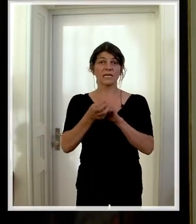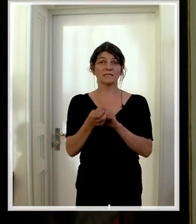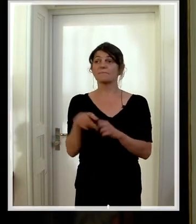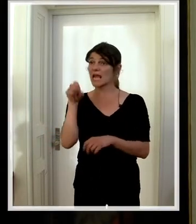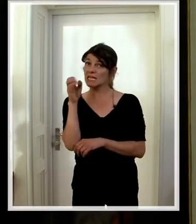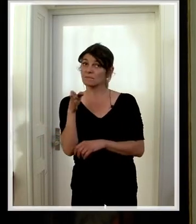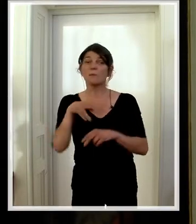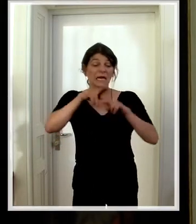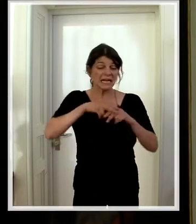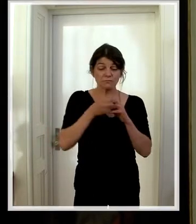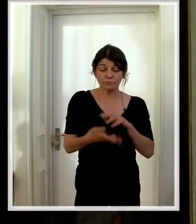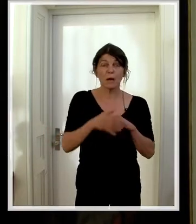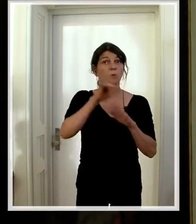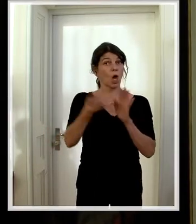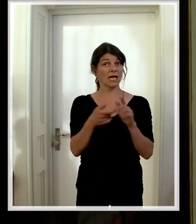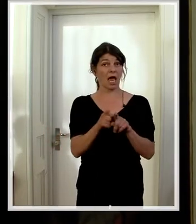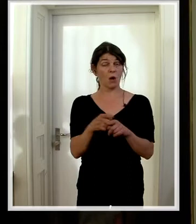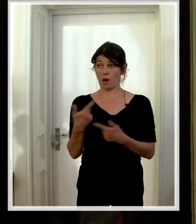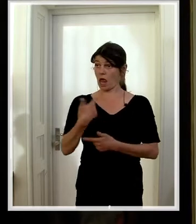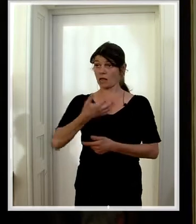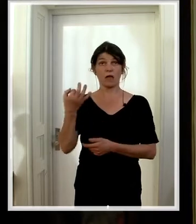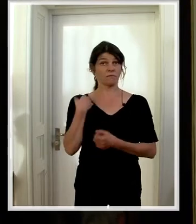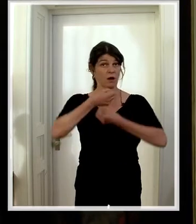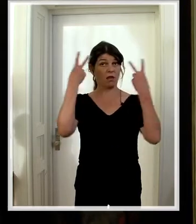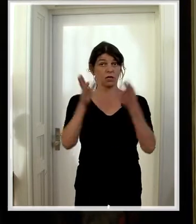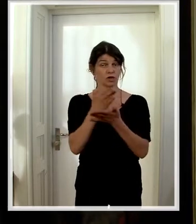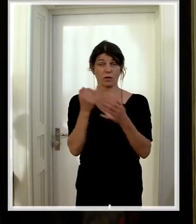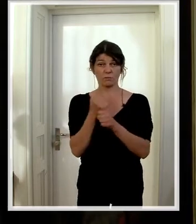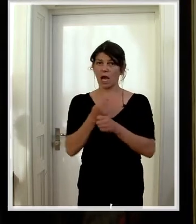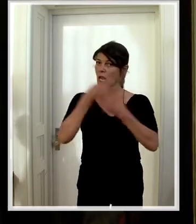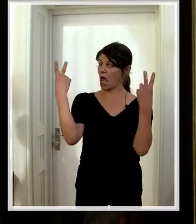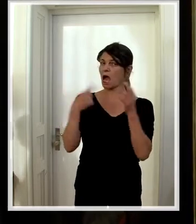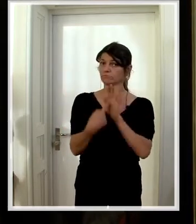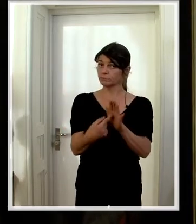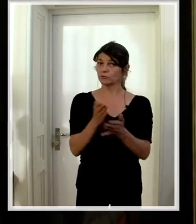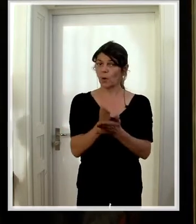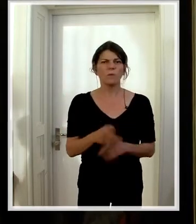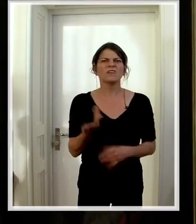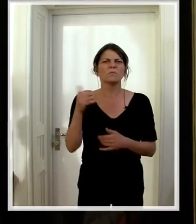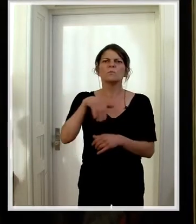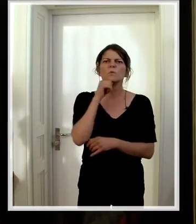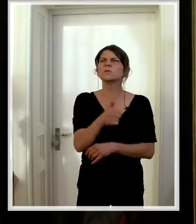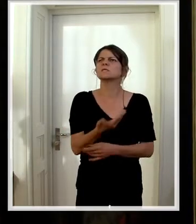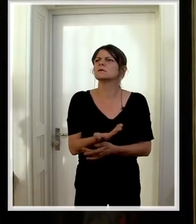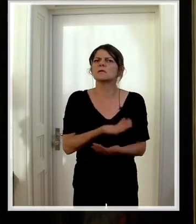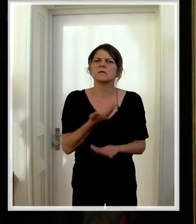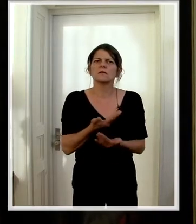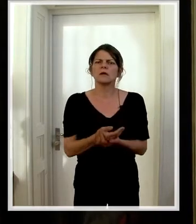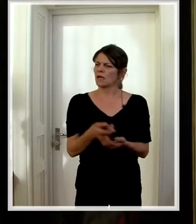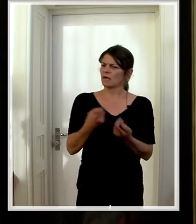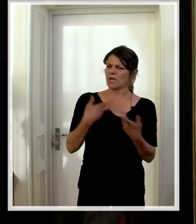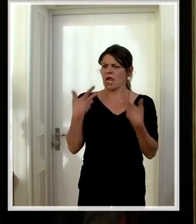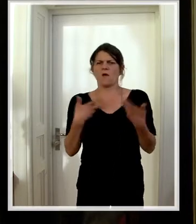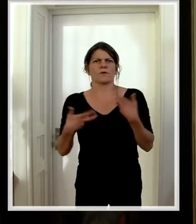anderen Projekte. Der Landtag hat klare Entscheid gefällt und noch klares Signal gegeben. Und dann sollte man sich nicht darüber innervieren